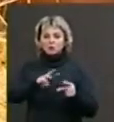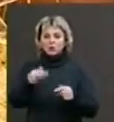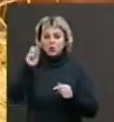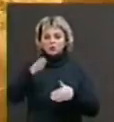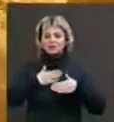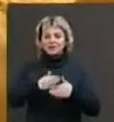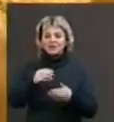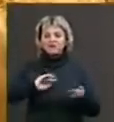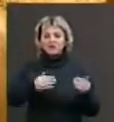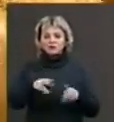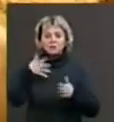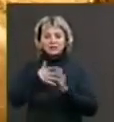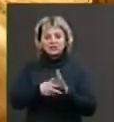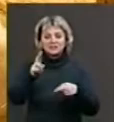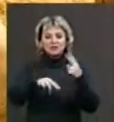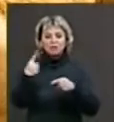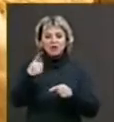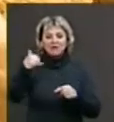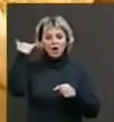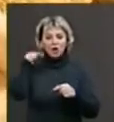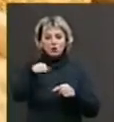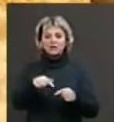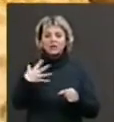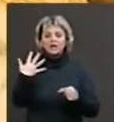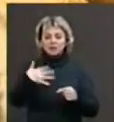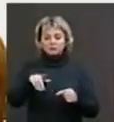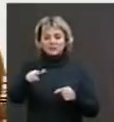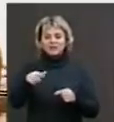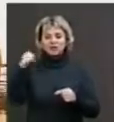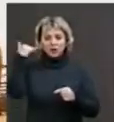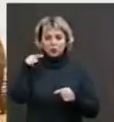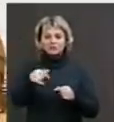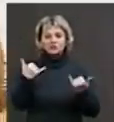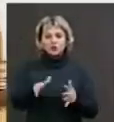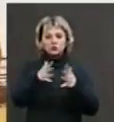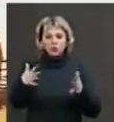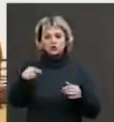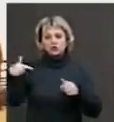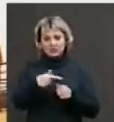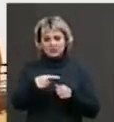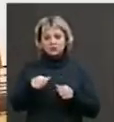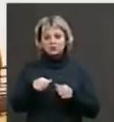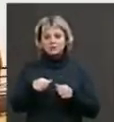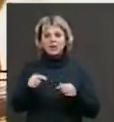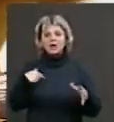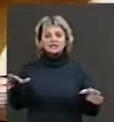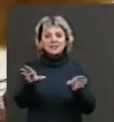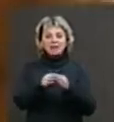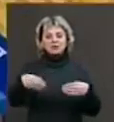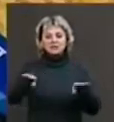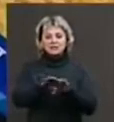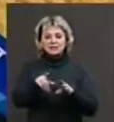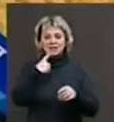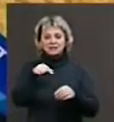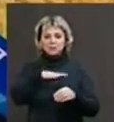господдержки фермер потратил на строительство первого коровника на 500 голов. Сейчас рогатых уже больше 1000. Скооперировался так